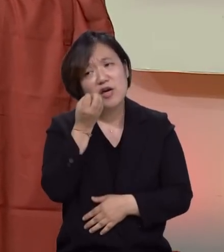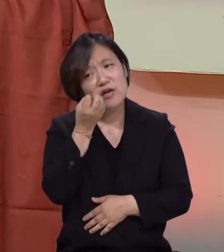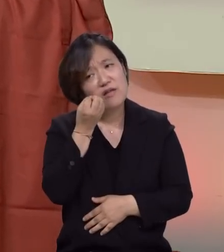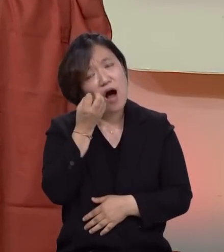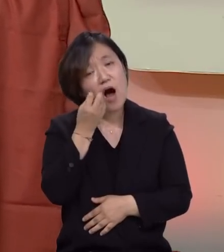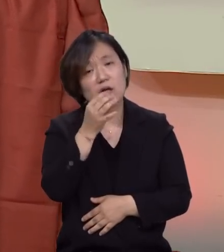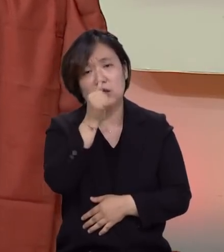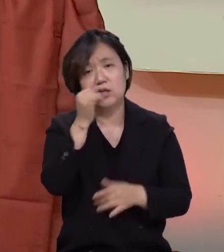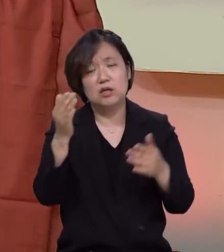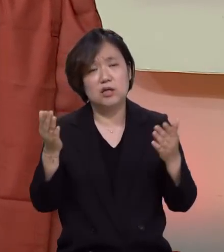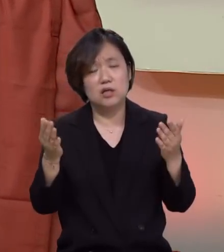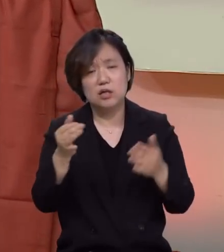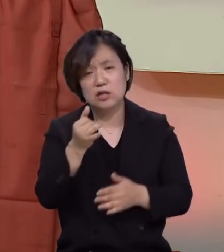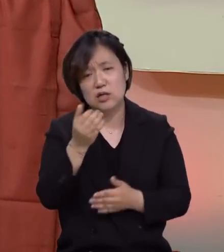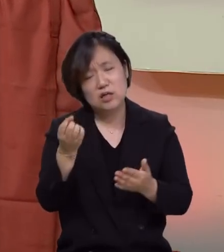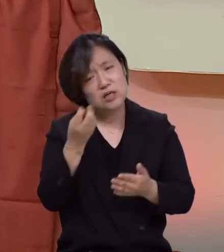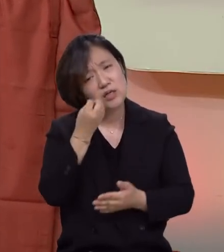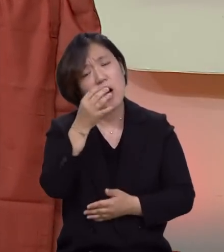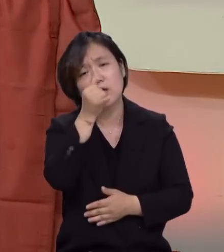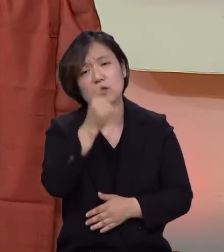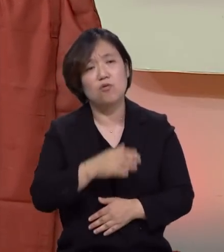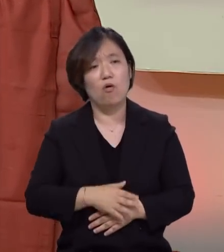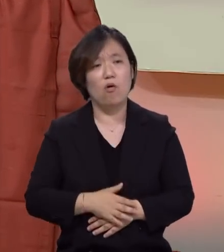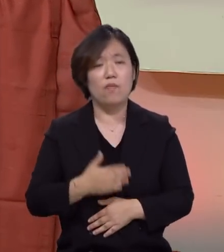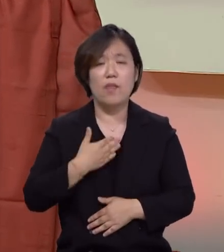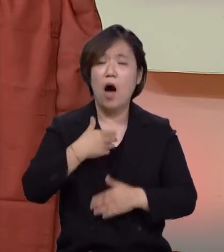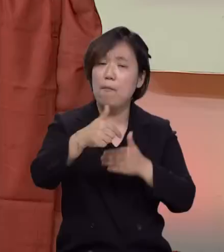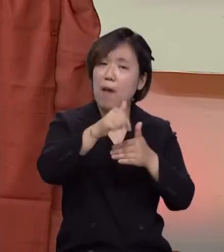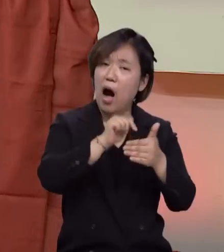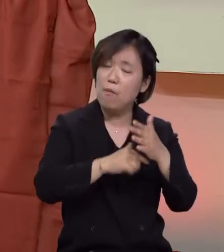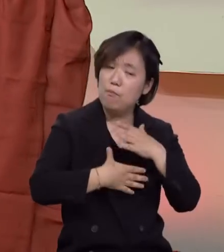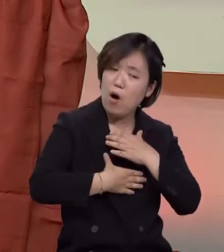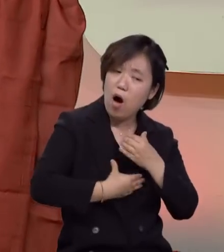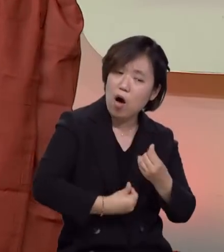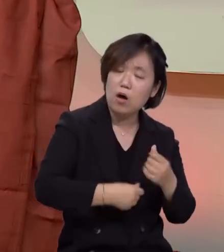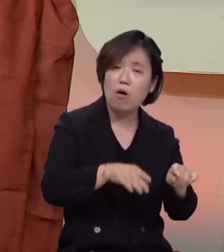무엇인고 하니 마음은 많이 편안해지셨는데 무언가